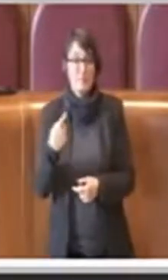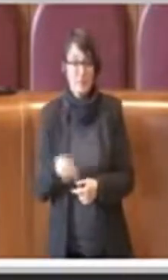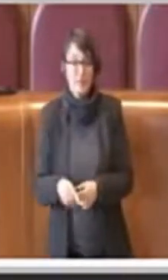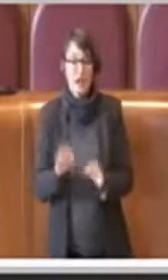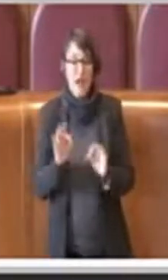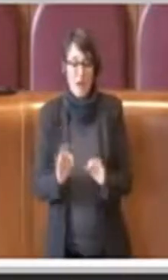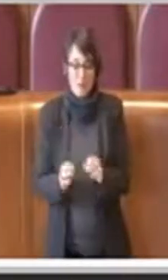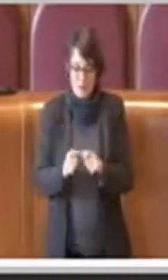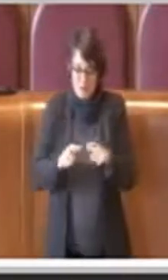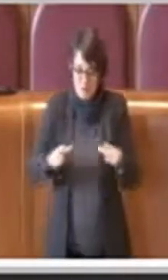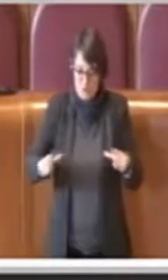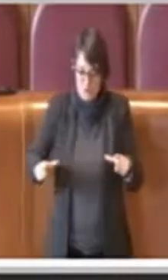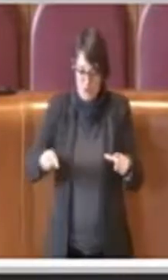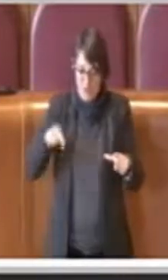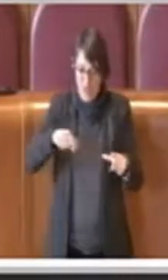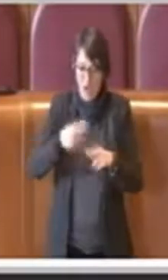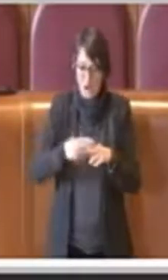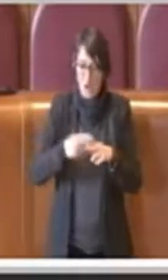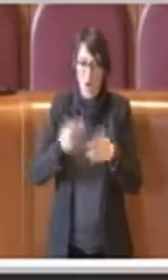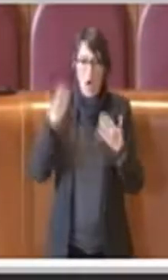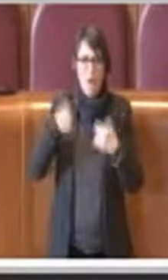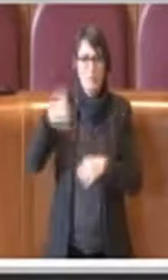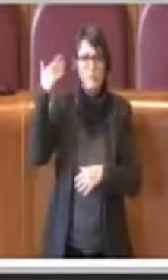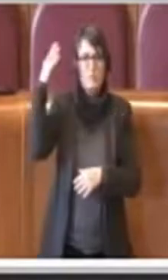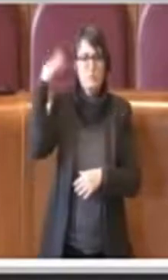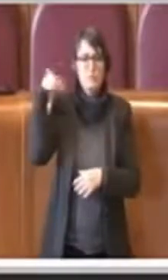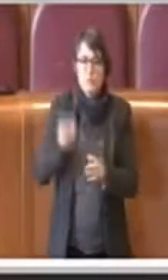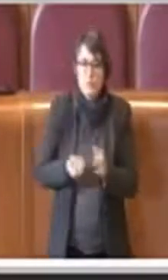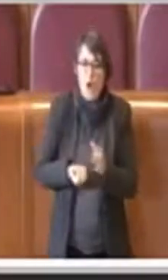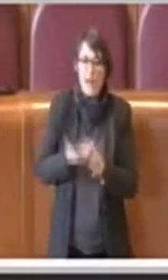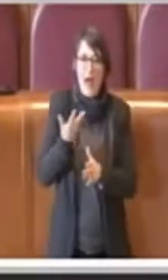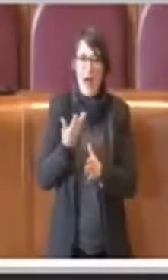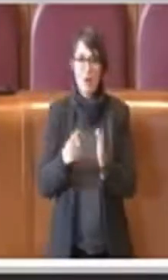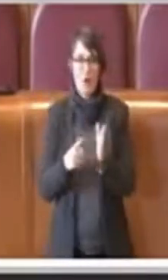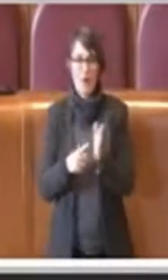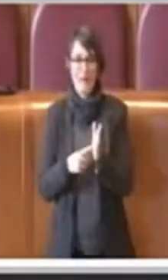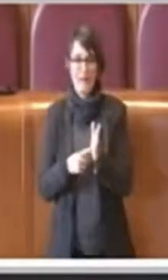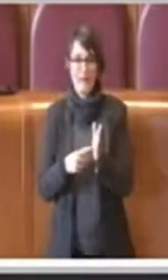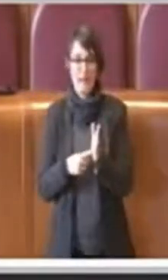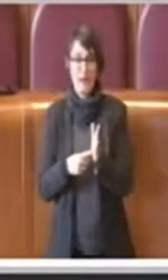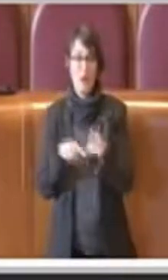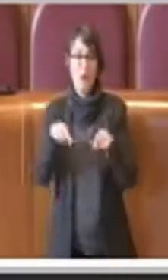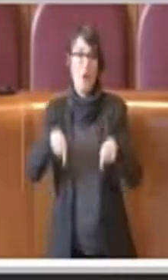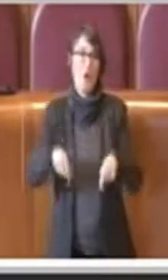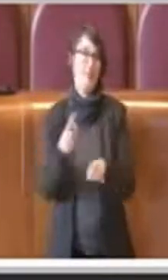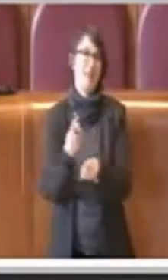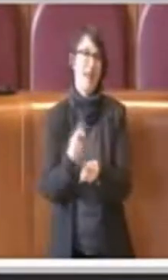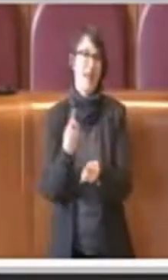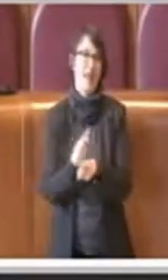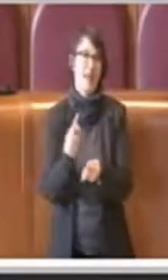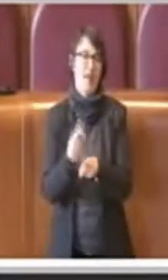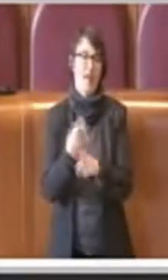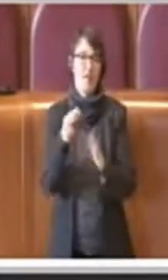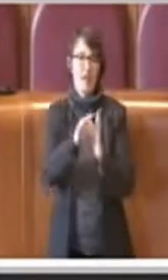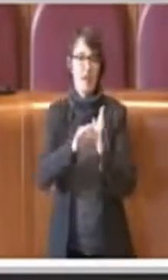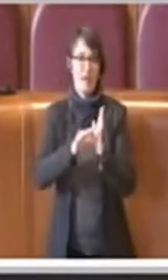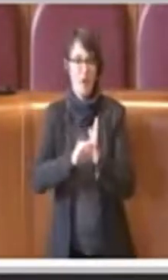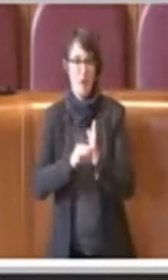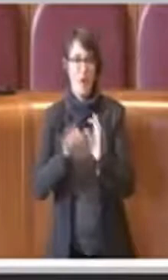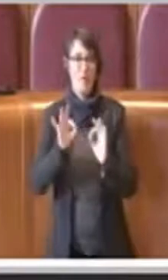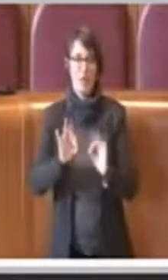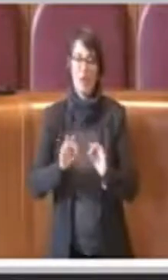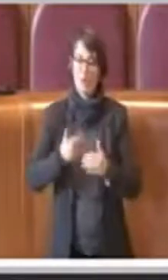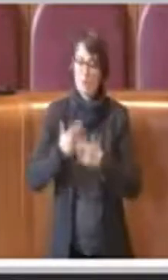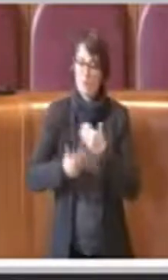madre del diritto abbia finalmente un regolamento che attraverso criteri certi e procedure